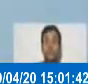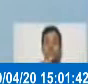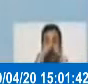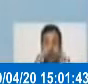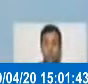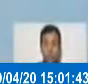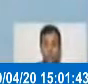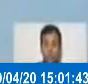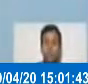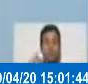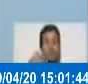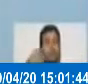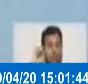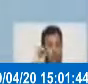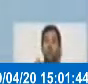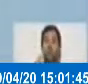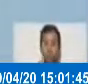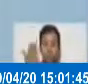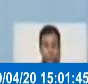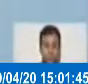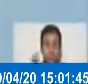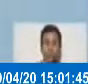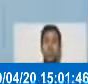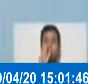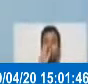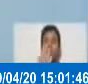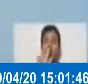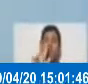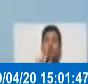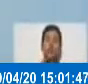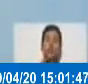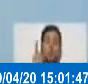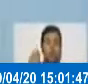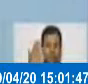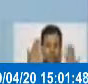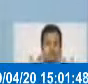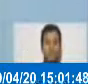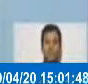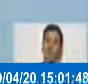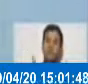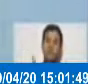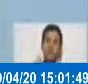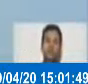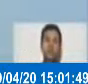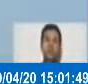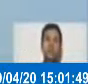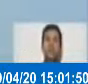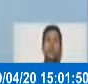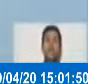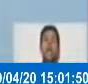এবং হাসপাতাল থেকে যারা চিকিৎসা নিচ্ছেন তাদের মধ্যে রোগমুক্তির সংখ্যা গতদিন